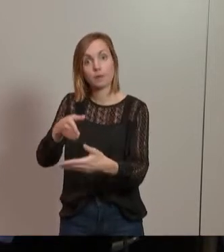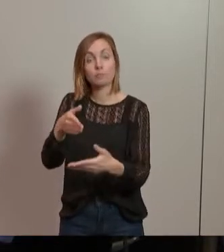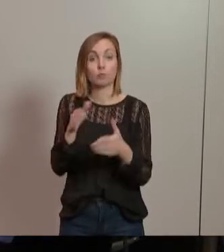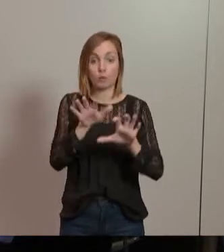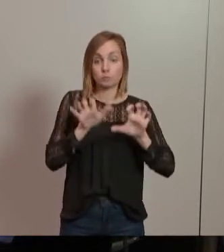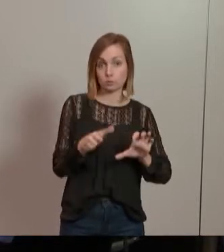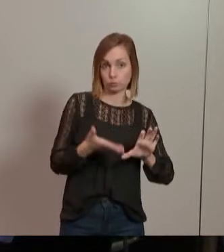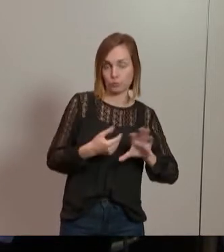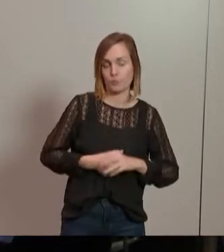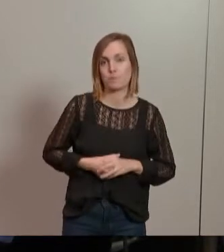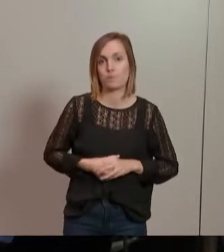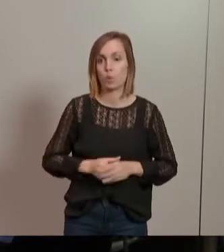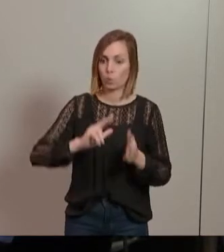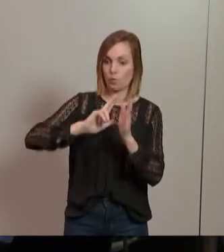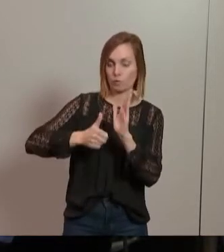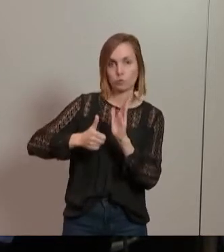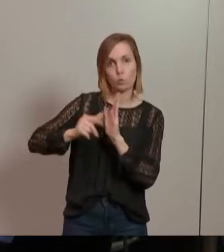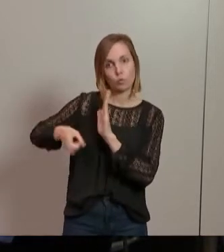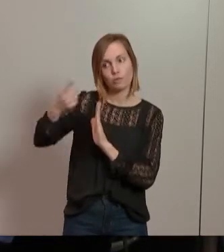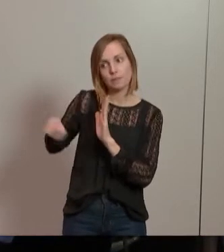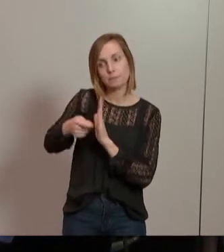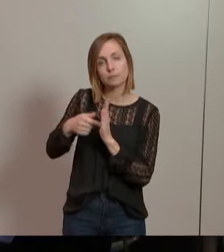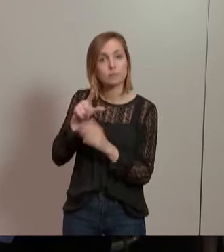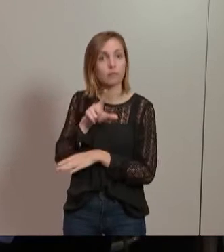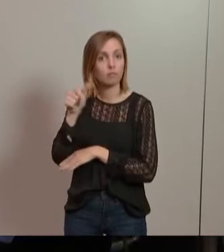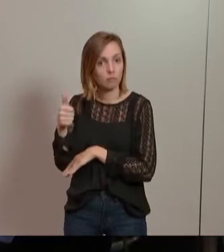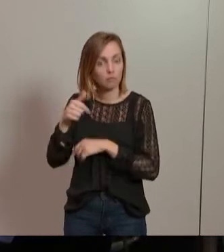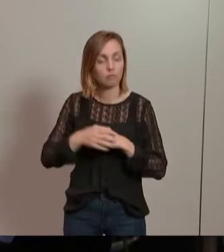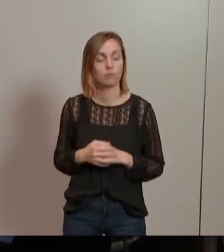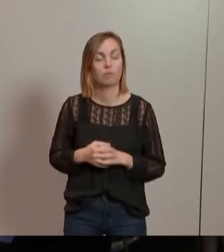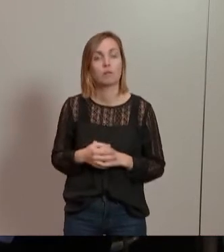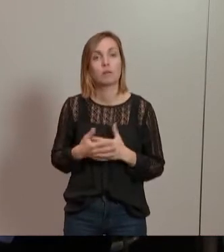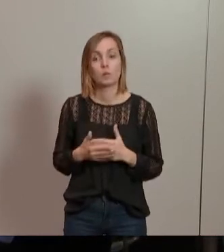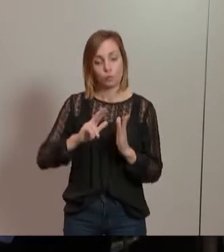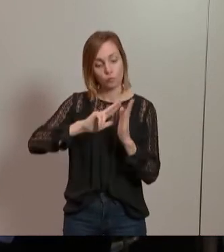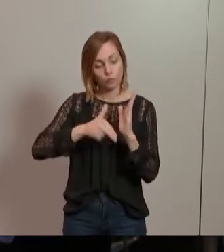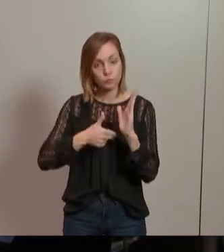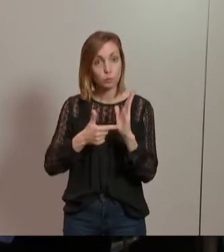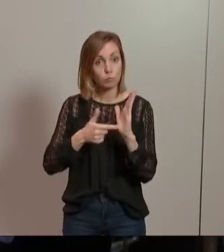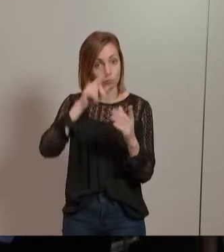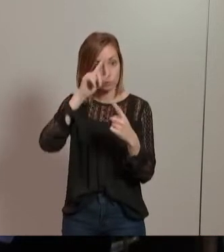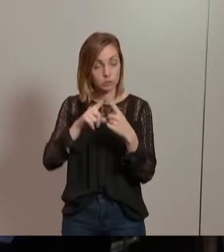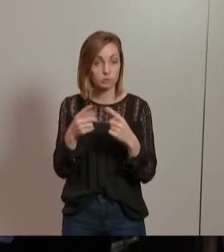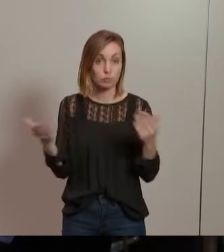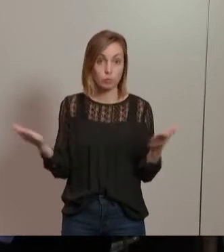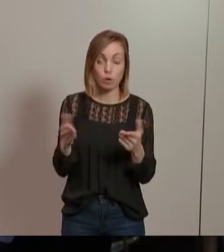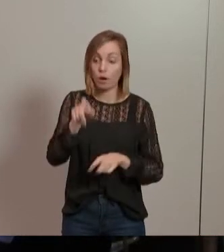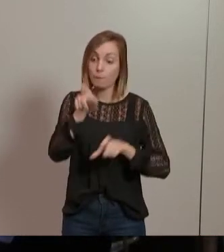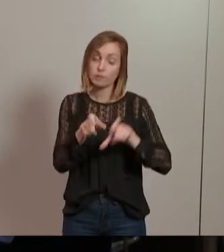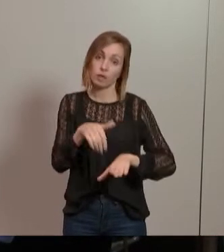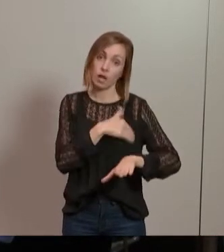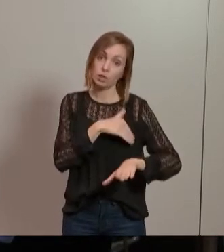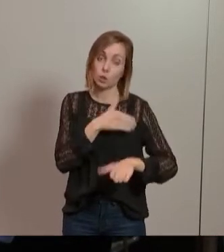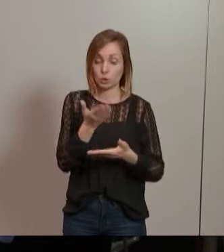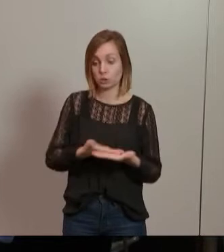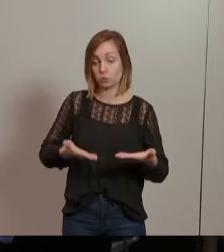publique. Convention qui a été renouvelée en 2021. Donc, cette convention elle a pour objet de maintenir les agents en